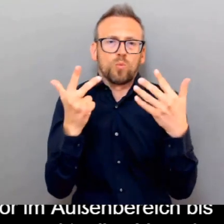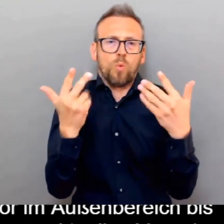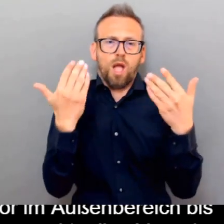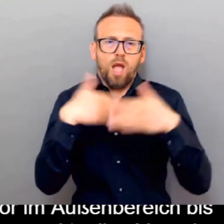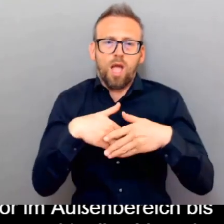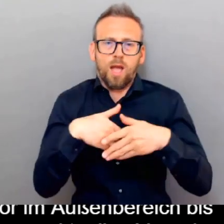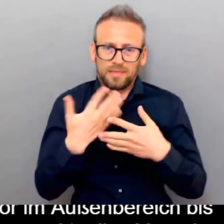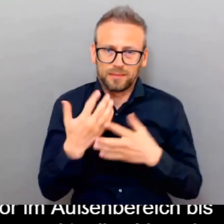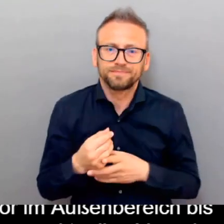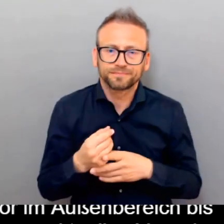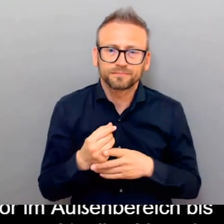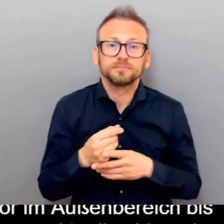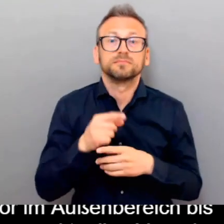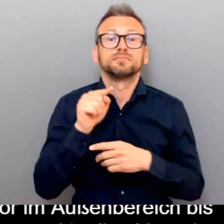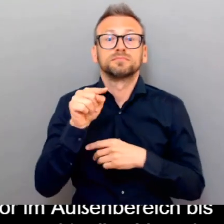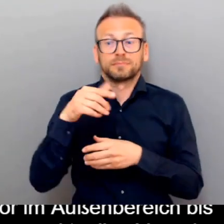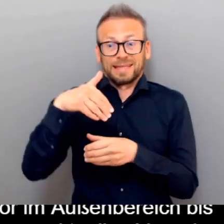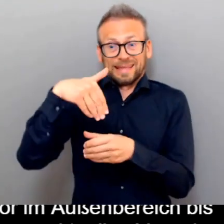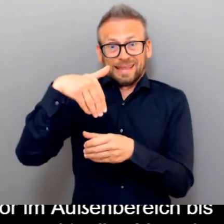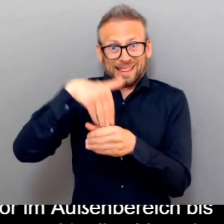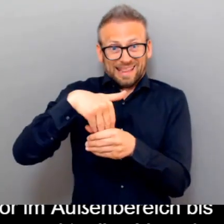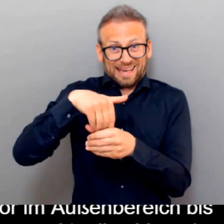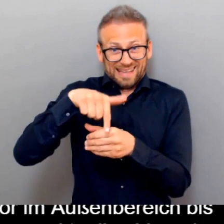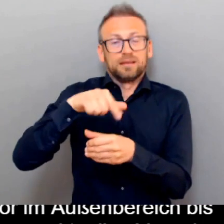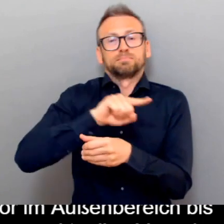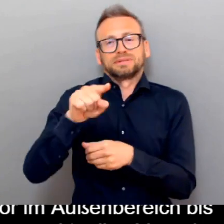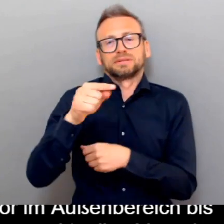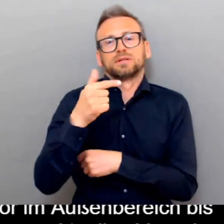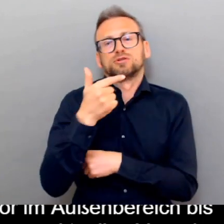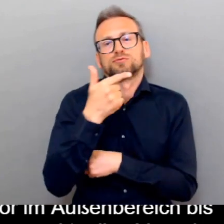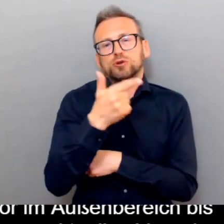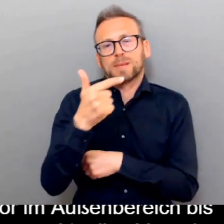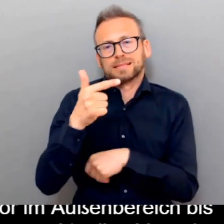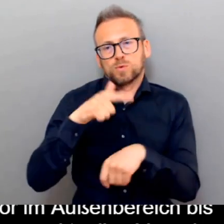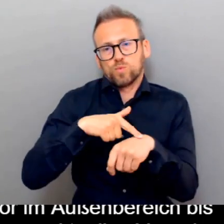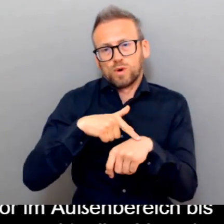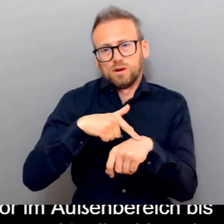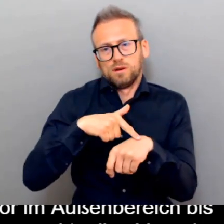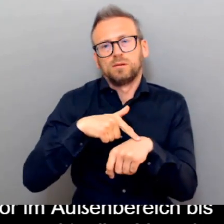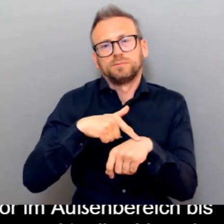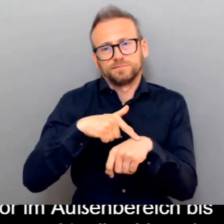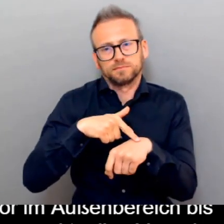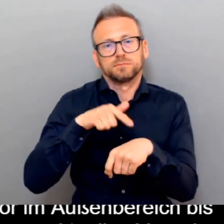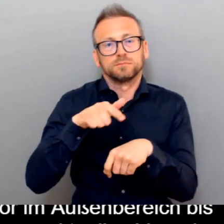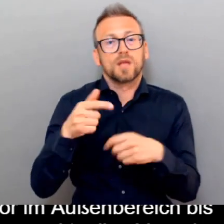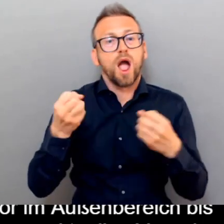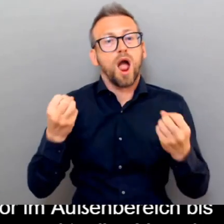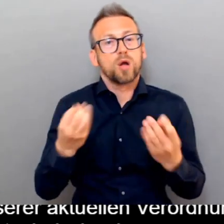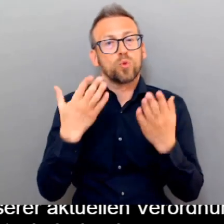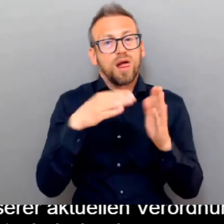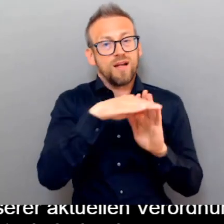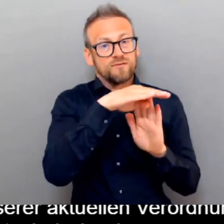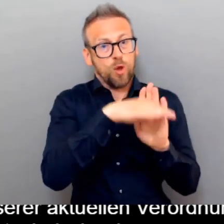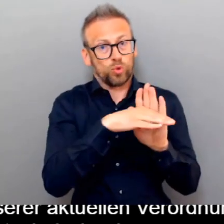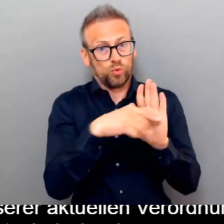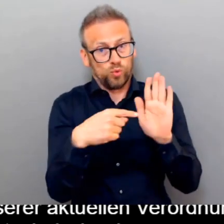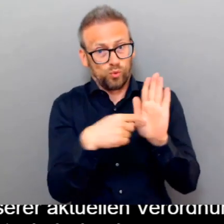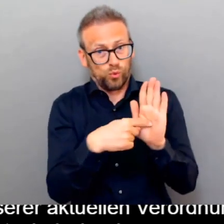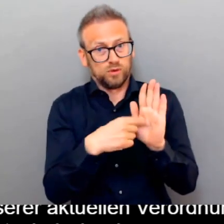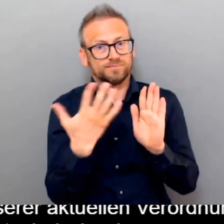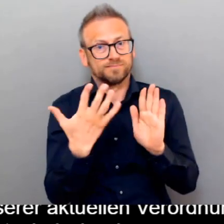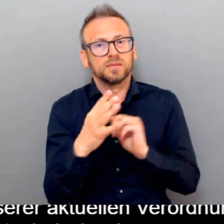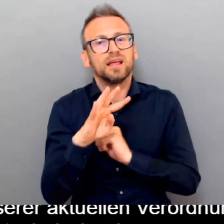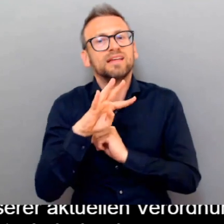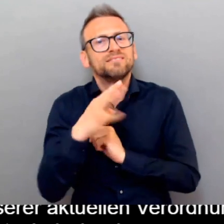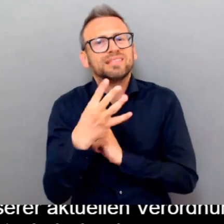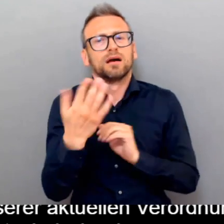insgesamt ab dem 30.05. Wir haben hier klare Regelungen beschlossen im Kabinett, die in der